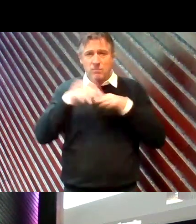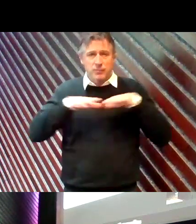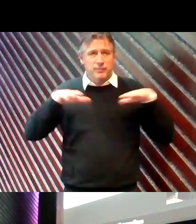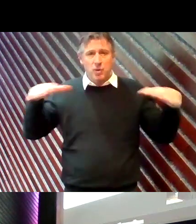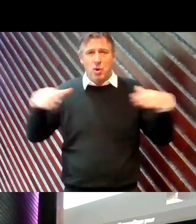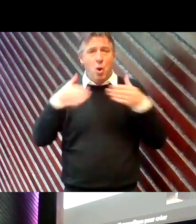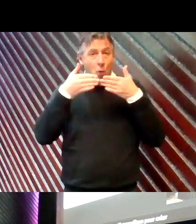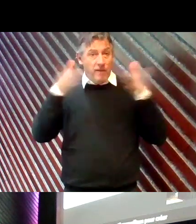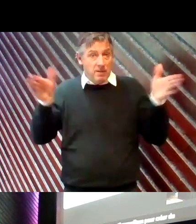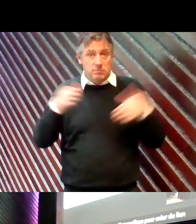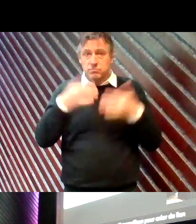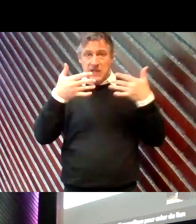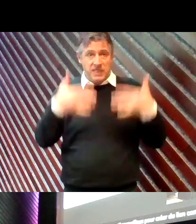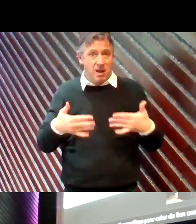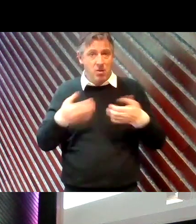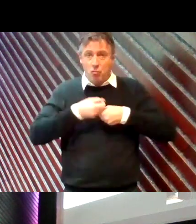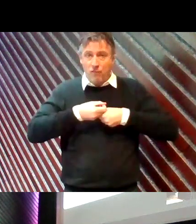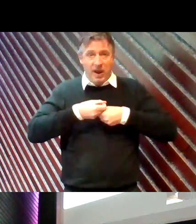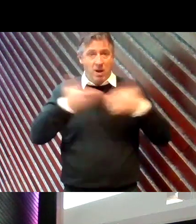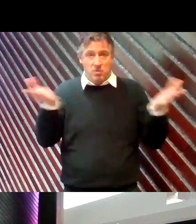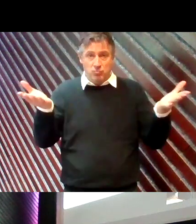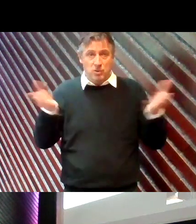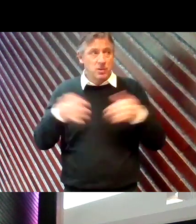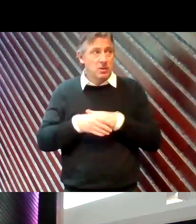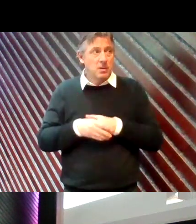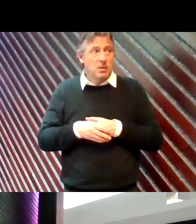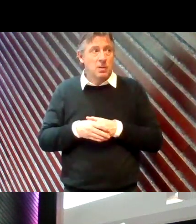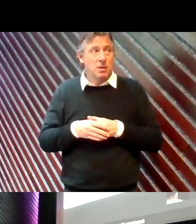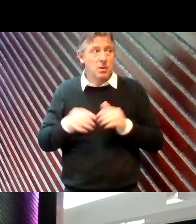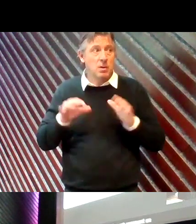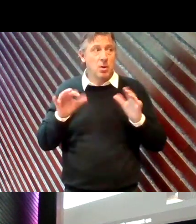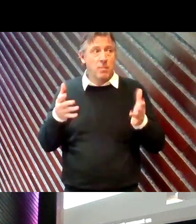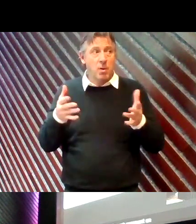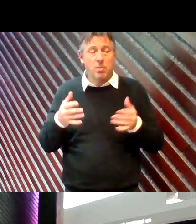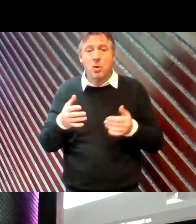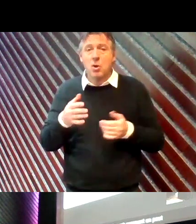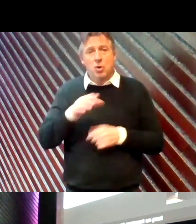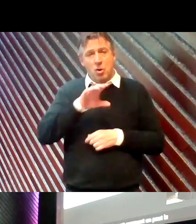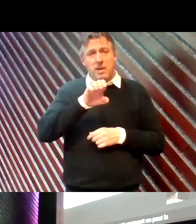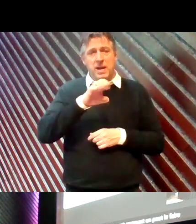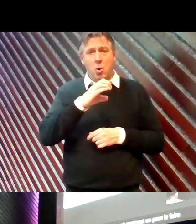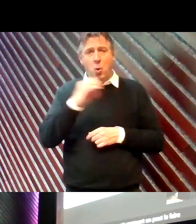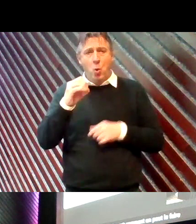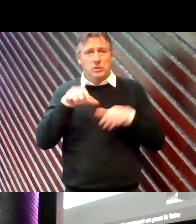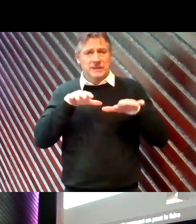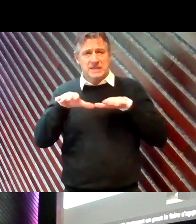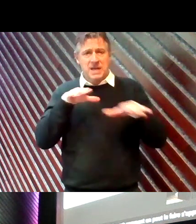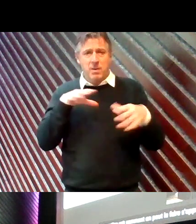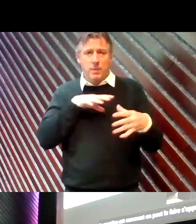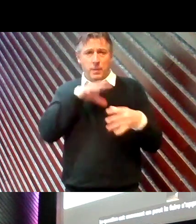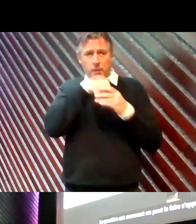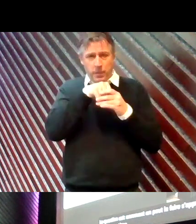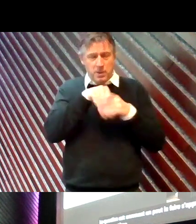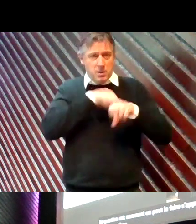data c'est ouvert la question c'est comment effectivement on peut le faire s'approprier par l'écosystème en un premier temps et par les citoyens en un second